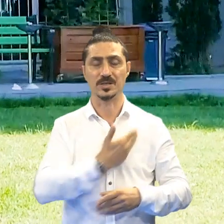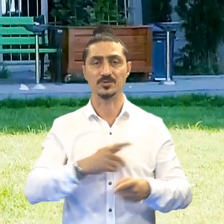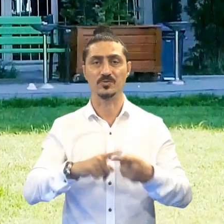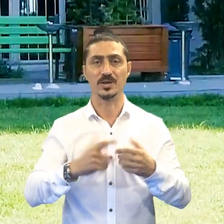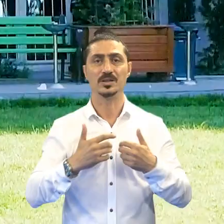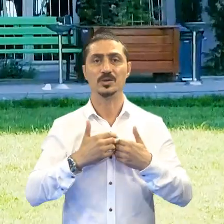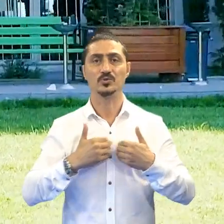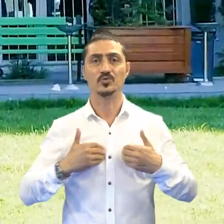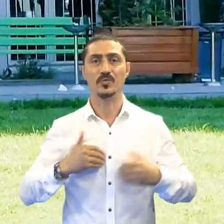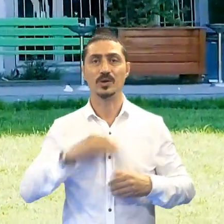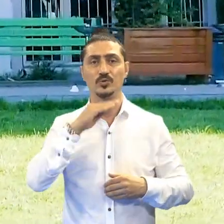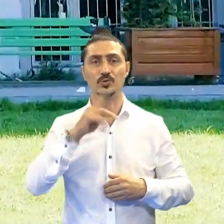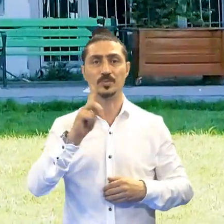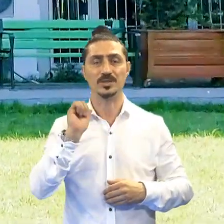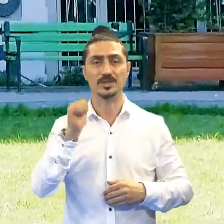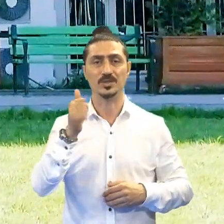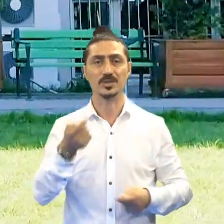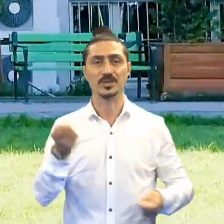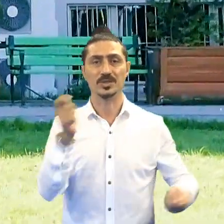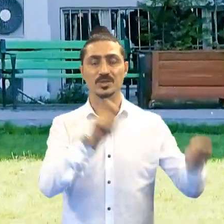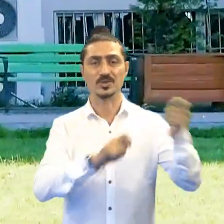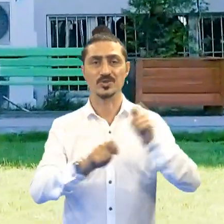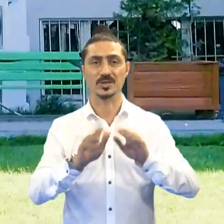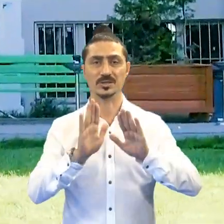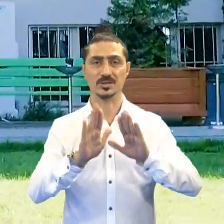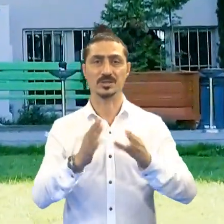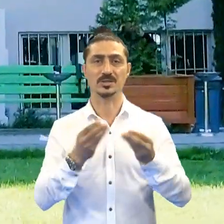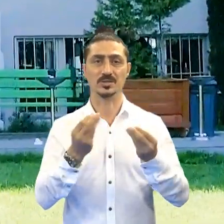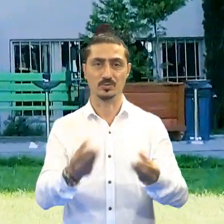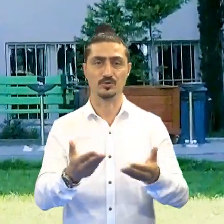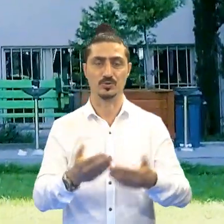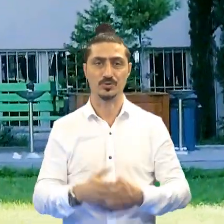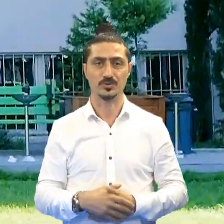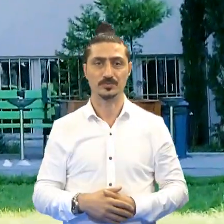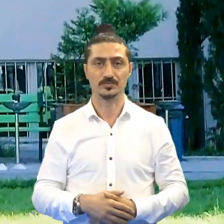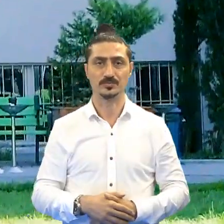kuruluşlarıyla da sevgi ve güven dolu bir gelecek inşasına katkıda bulunuyoruz.